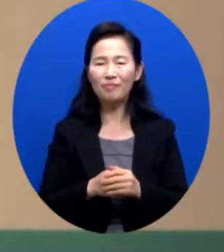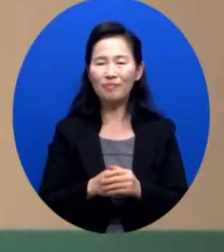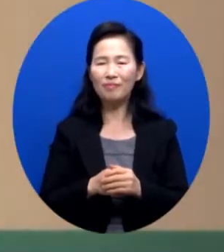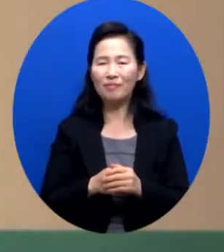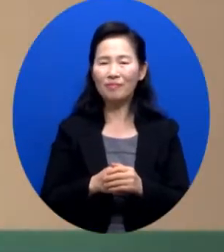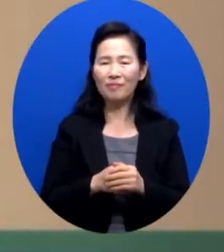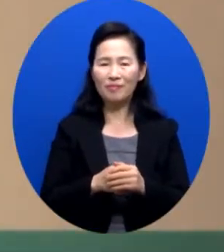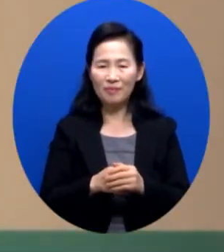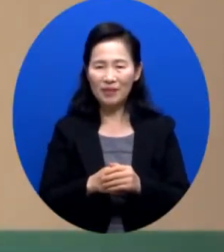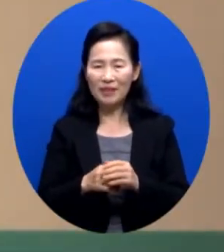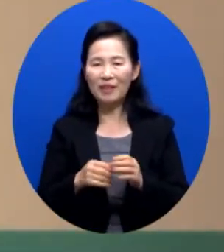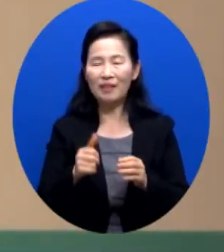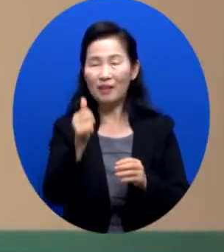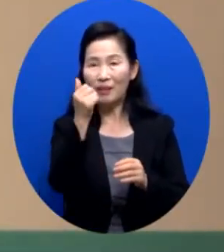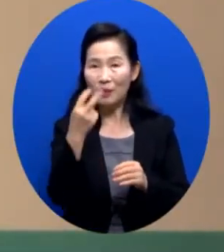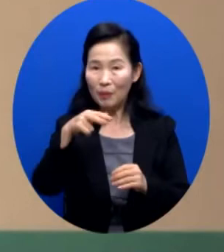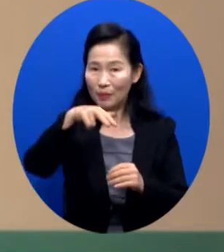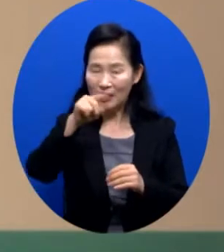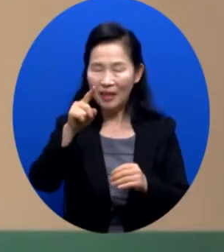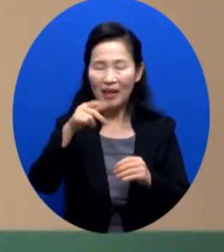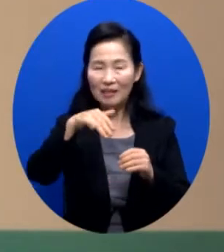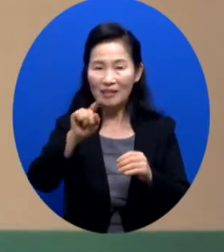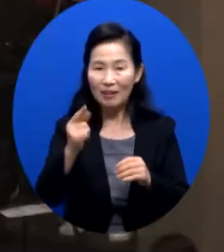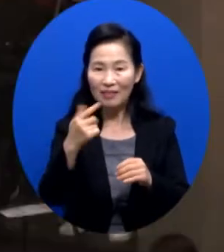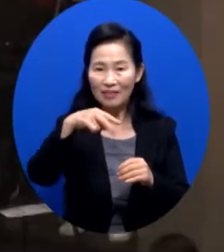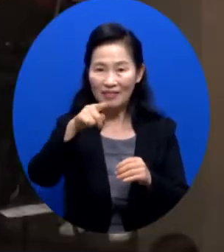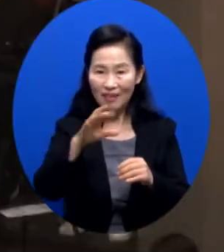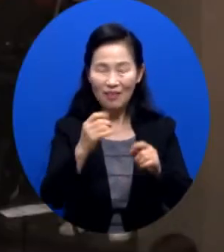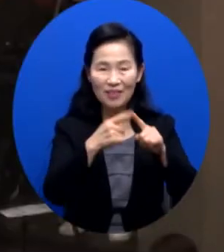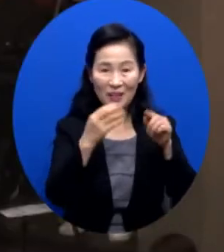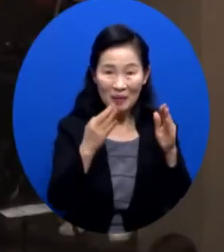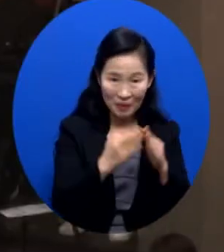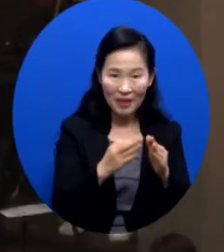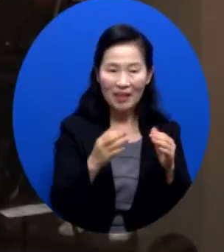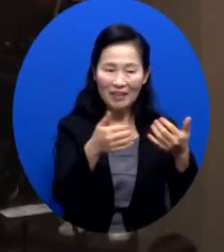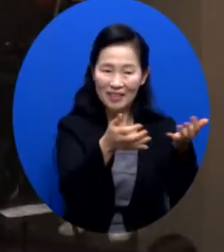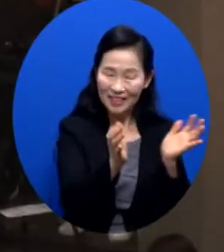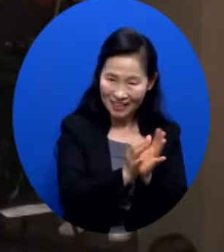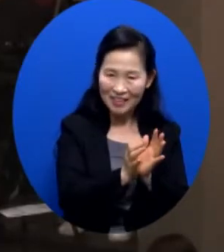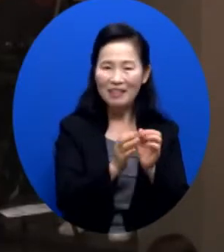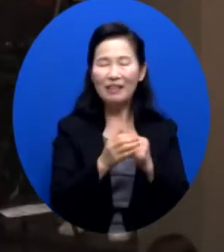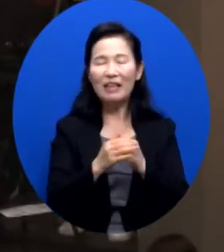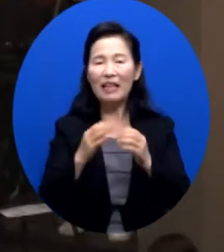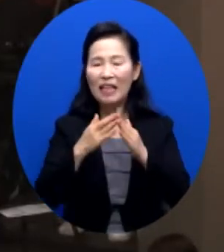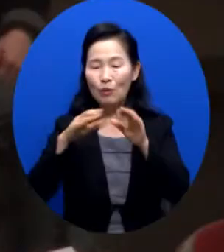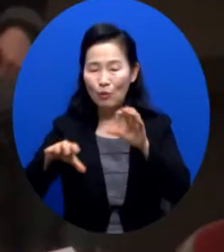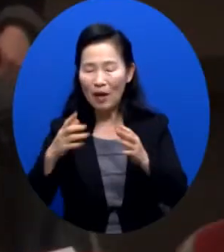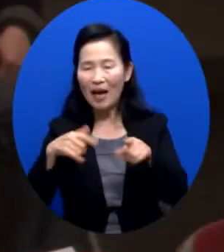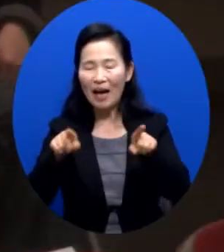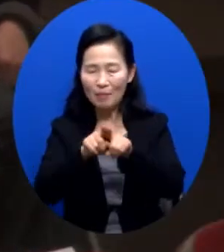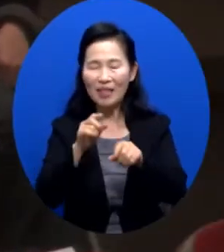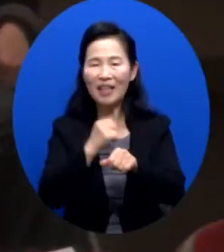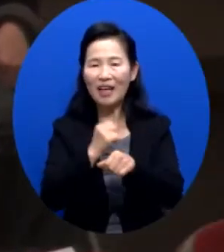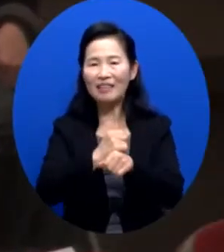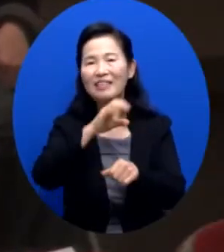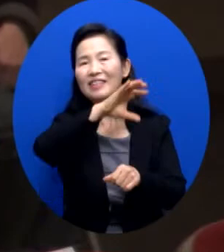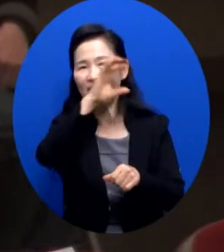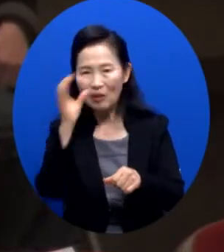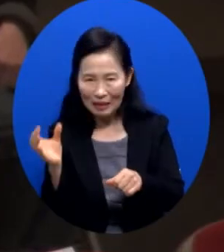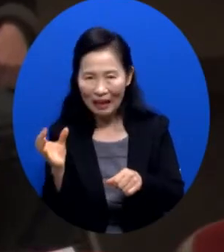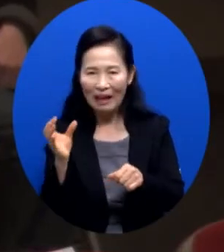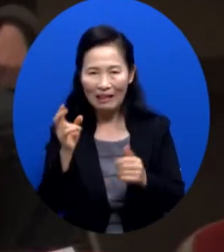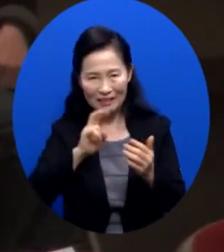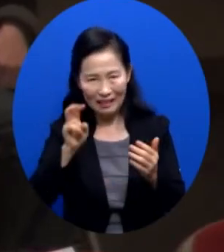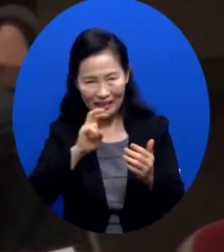시상식에서는 효자 천성규의 프로미스 뮤지컬 팀의 더 러브, 이웃과 함께하는 성탄 캐럴이 대상의 영예를